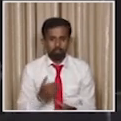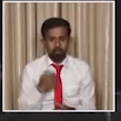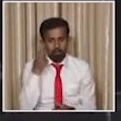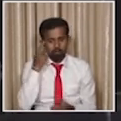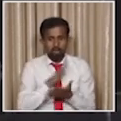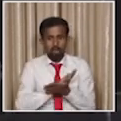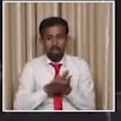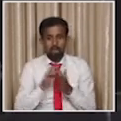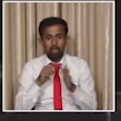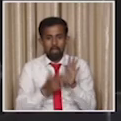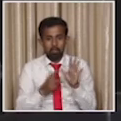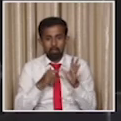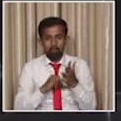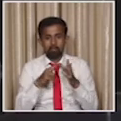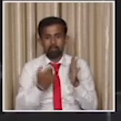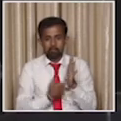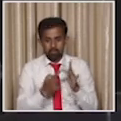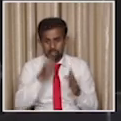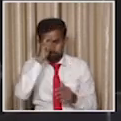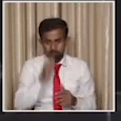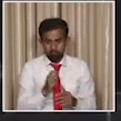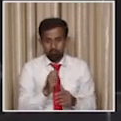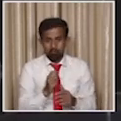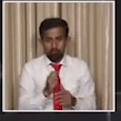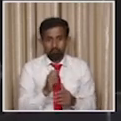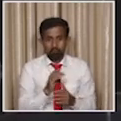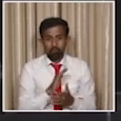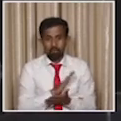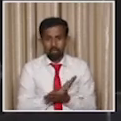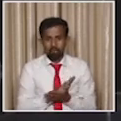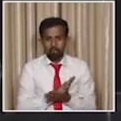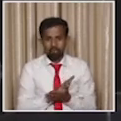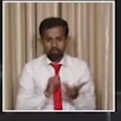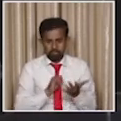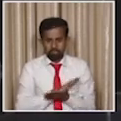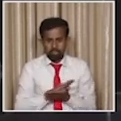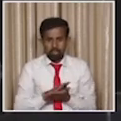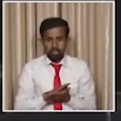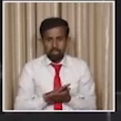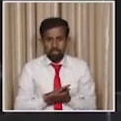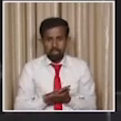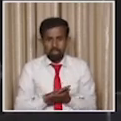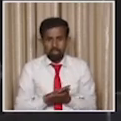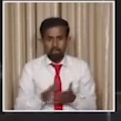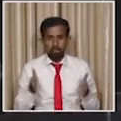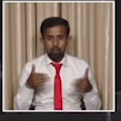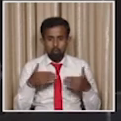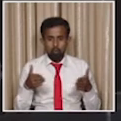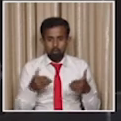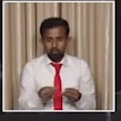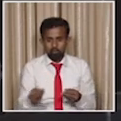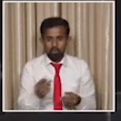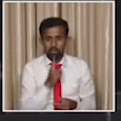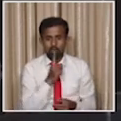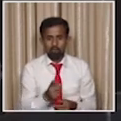හේමසිරි ෆර්නාන්ඩෝද කොහෙද අර බහිනකොට මේ හිල්ටන් එකේ හරි ශංග්‍රිලා එකේ මේ දොරගාවද කිව්වා